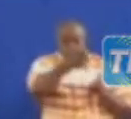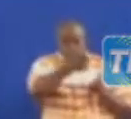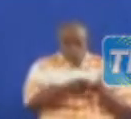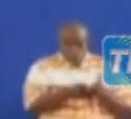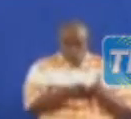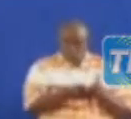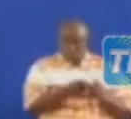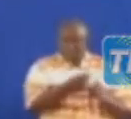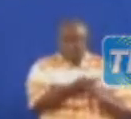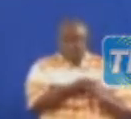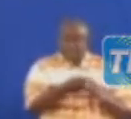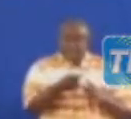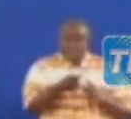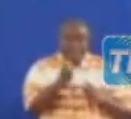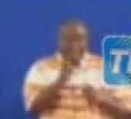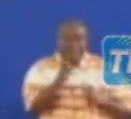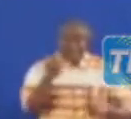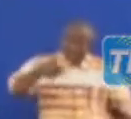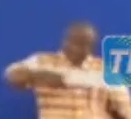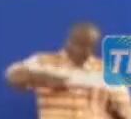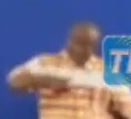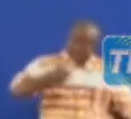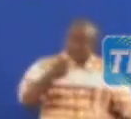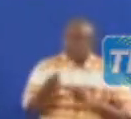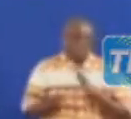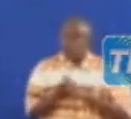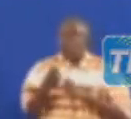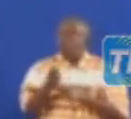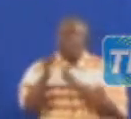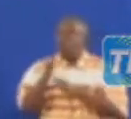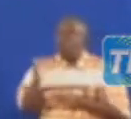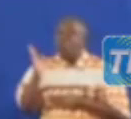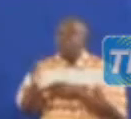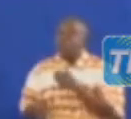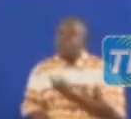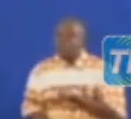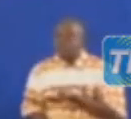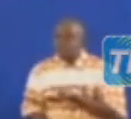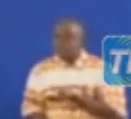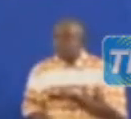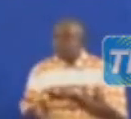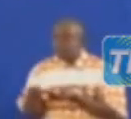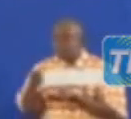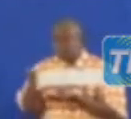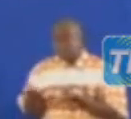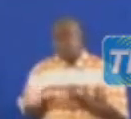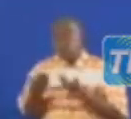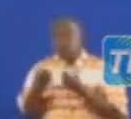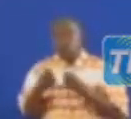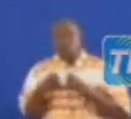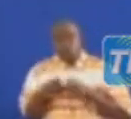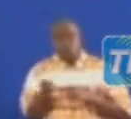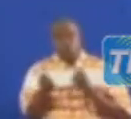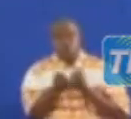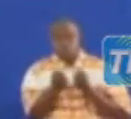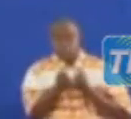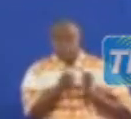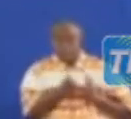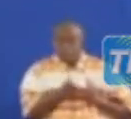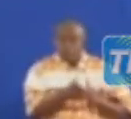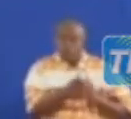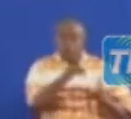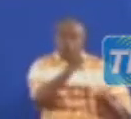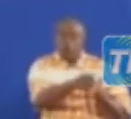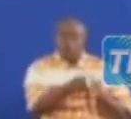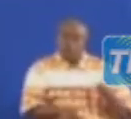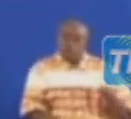shilingi 100 kwa lita na fedha kutoka mfuko mkuu wa serikali TARURA, ilitekeleza ujenzi wa barabara kwa kiwango